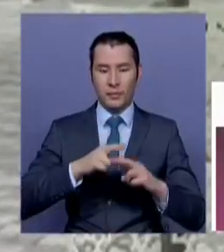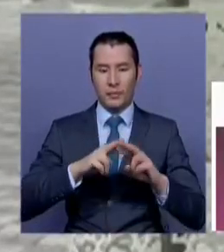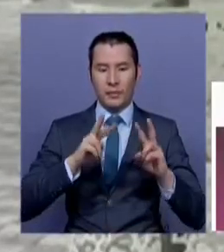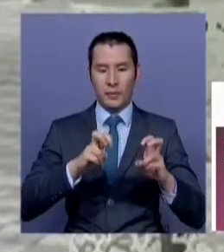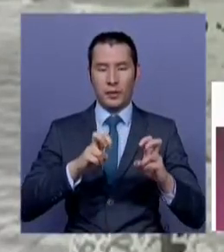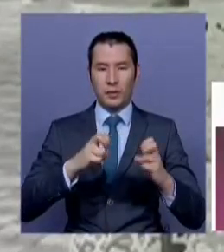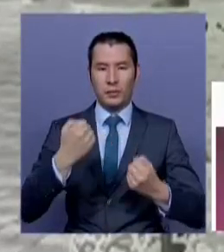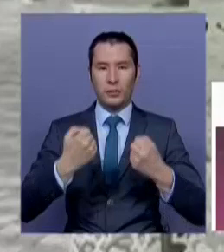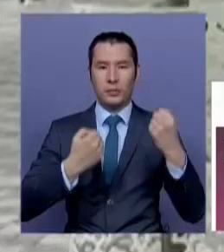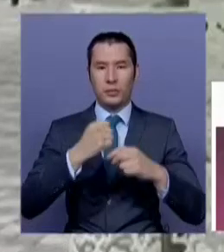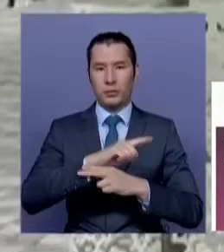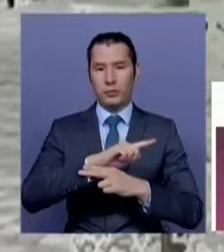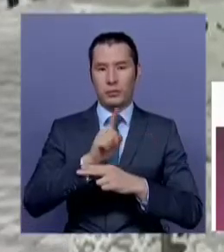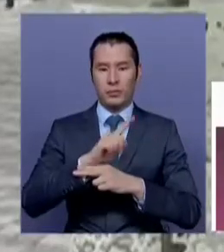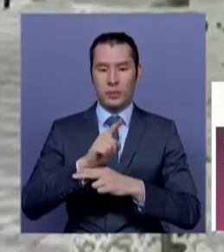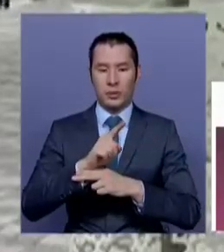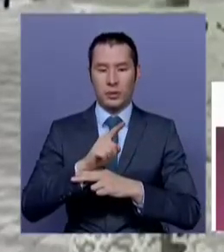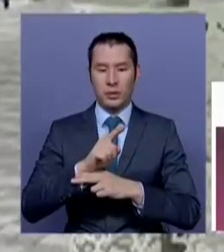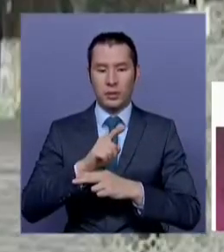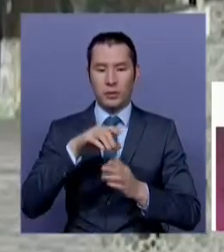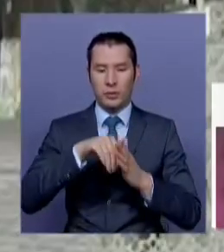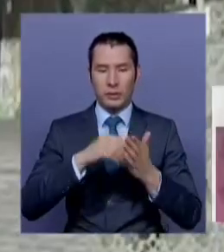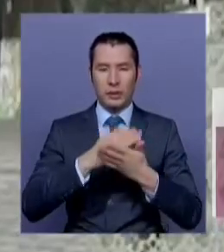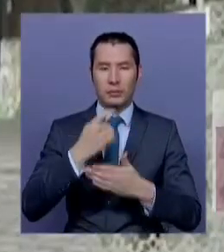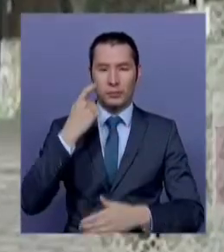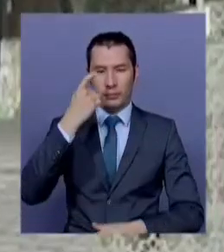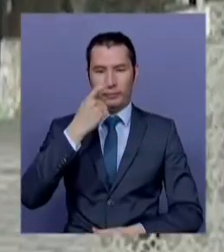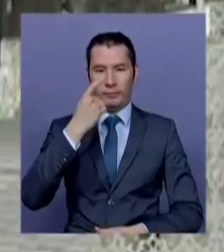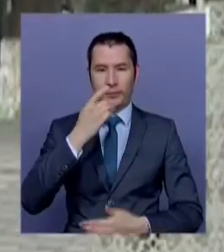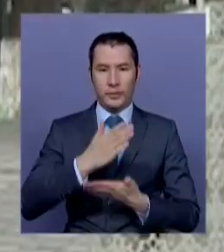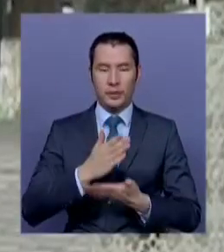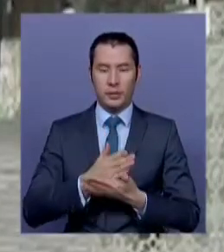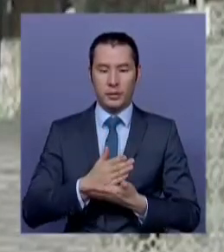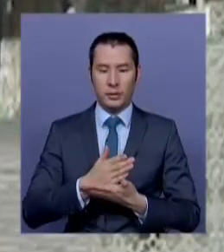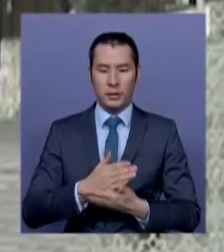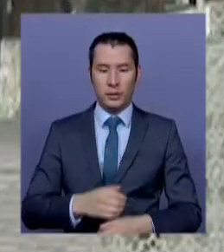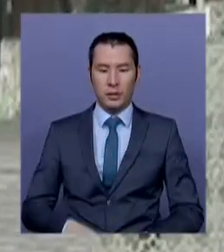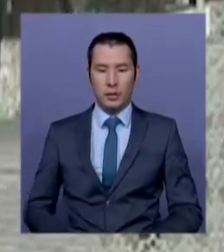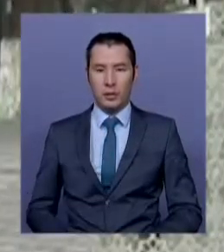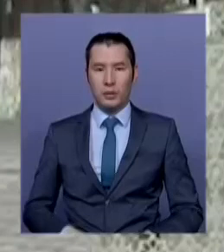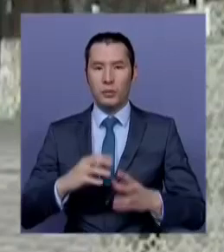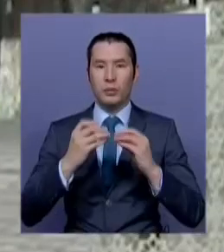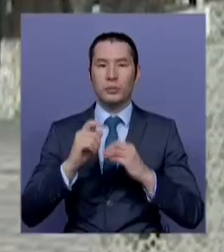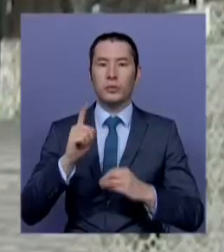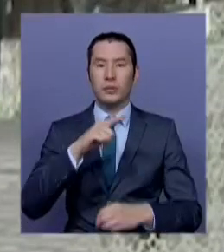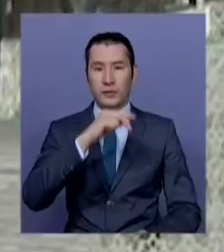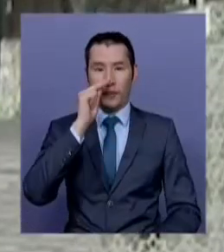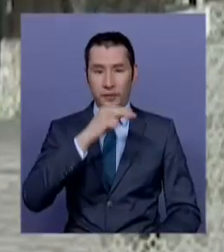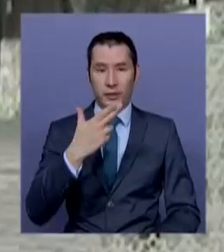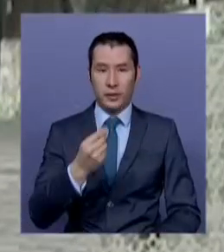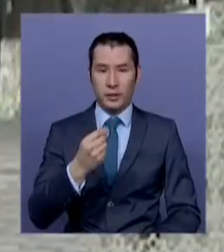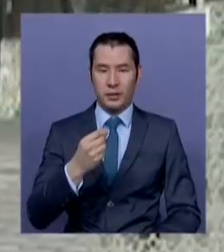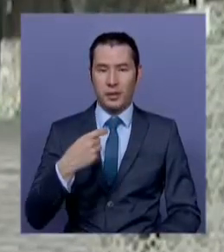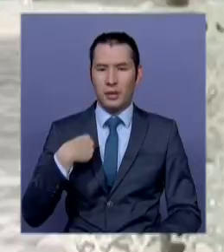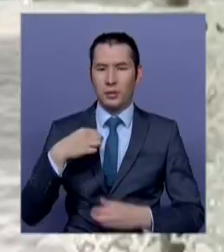дәрежедегі алкогольдік масан күйде басқарғаны анықталды. Яғни кінәлі болып отыр бұл күзет компаниясы? Ол туралы нақты іштеңе